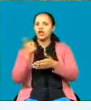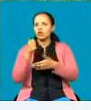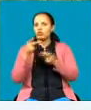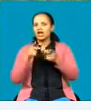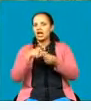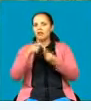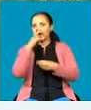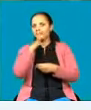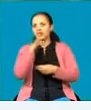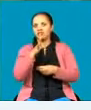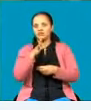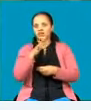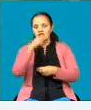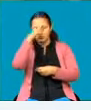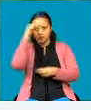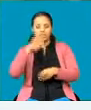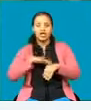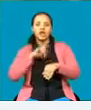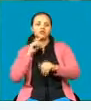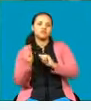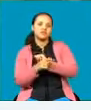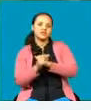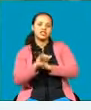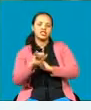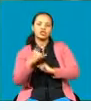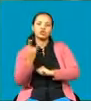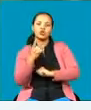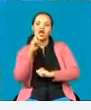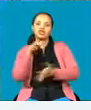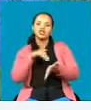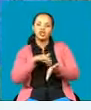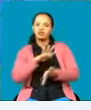አካባቢ በልግ ላይ ነው የሚዘራው። እንደ ዞን